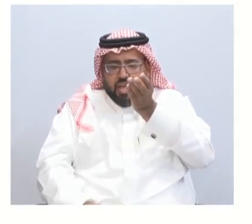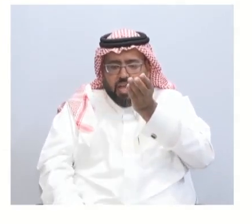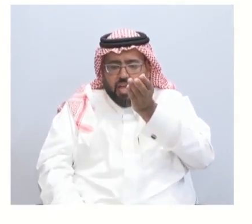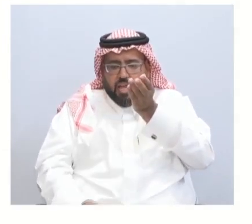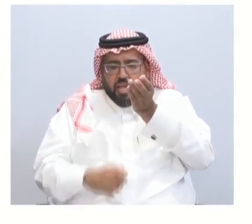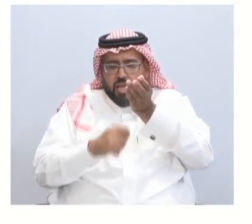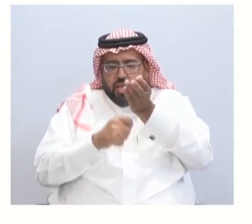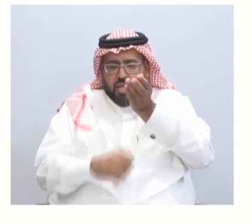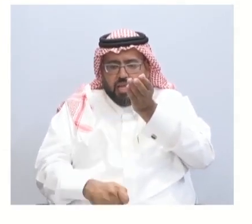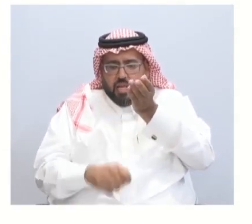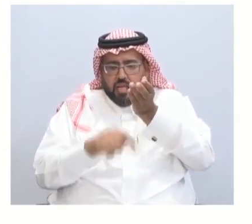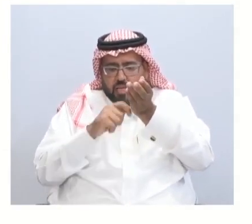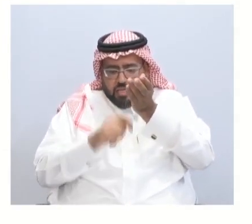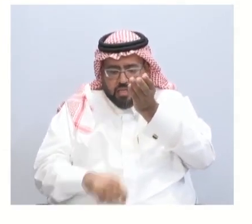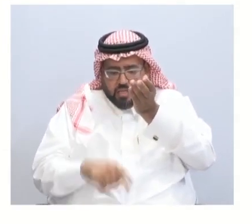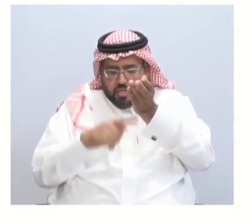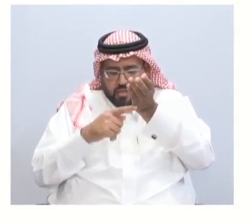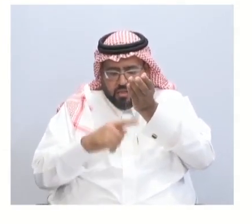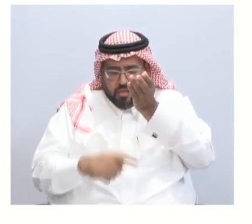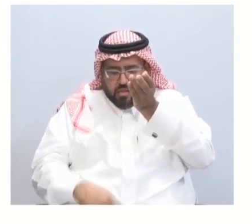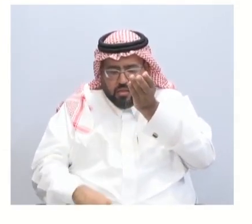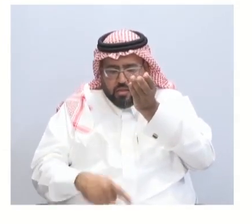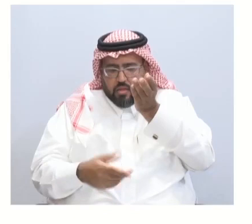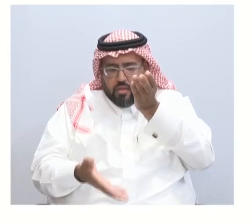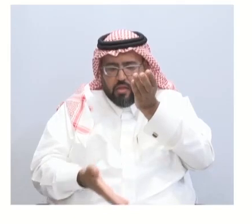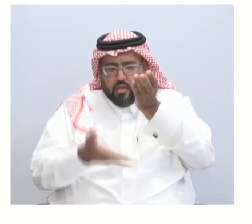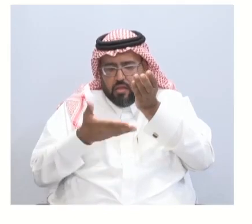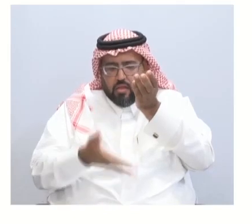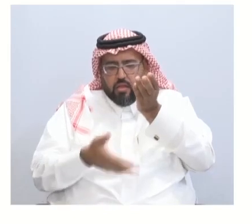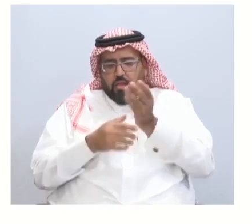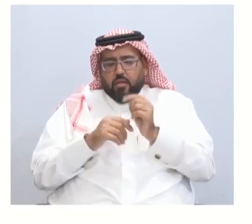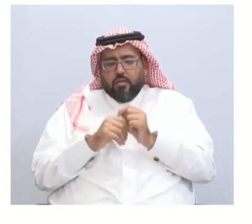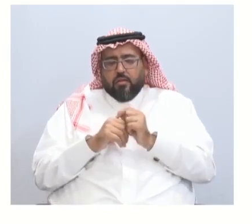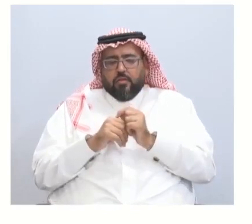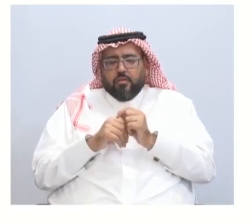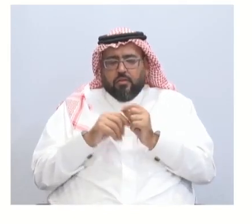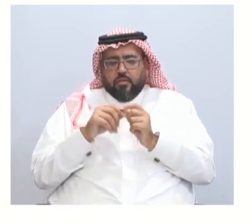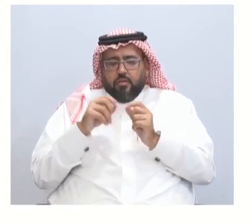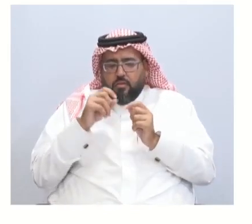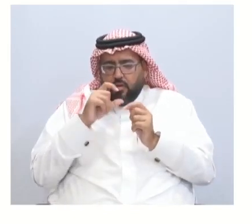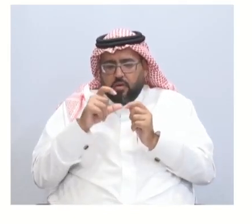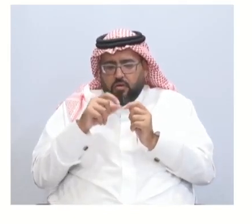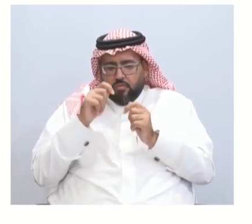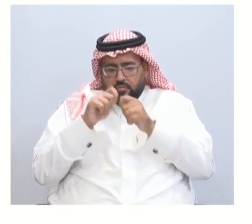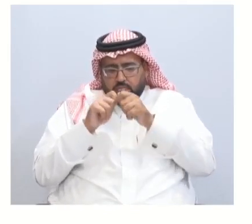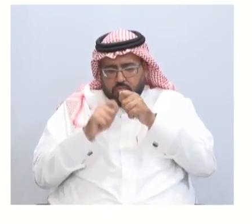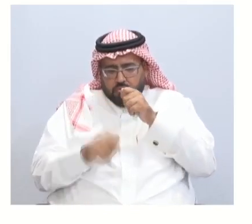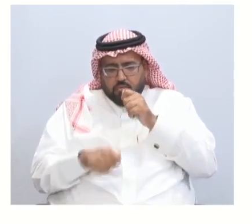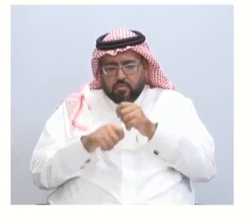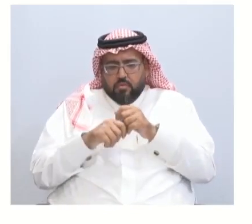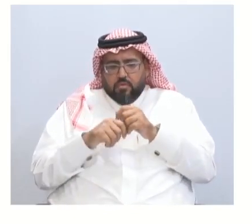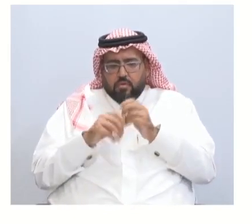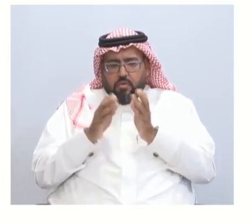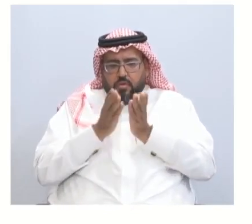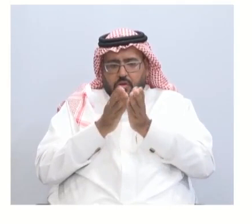قياس الزمن الذي يستغرقه هذه او تستغرقه هذه الموجات المرسله من